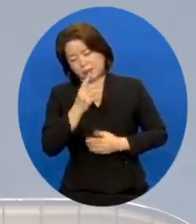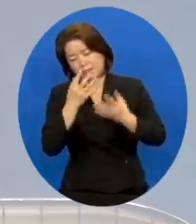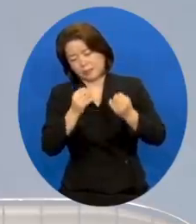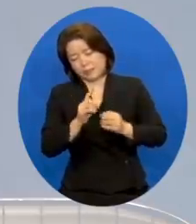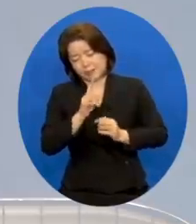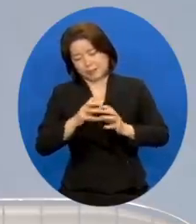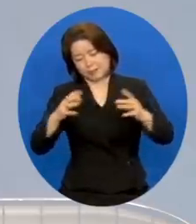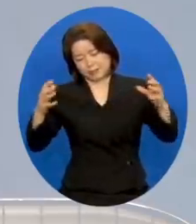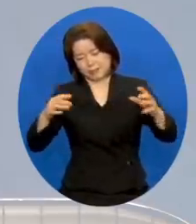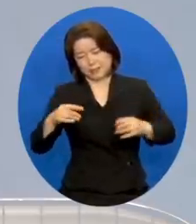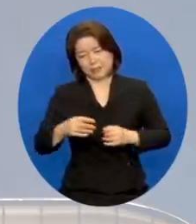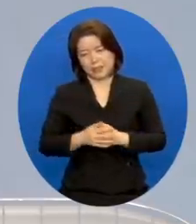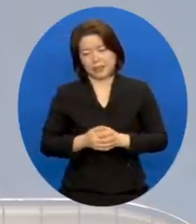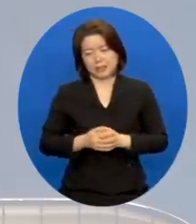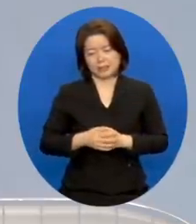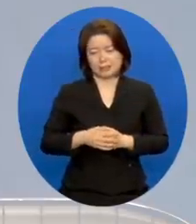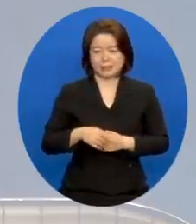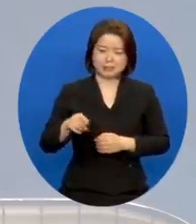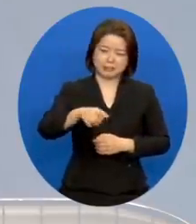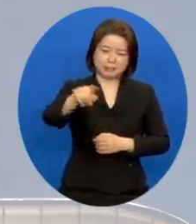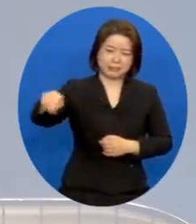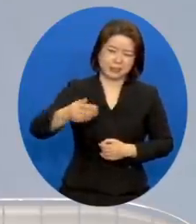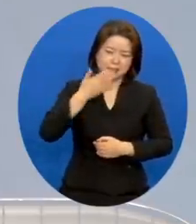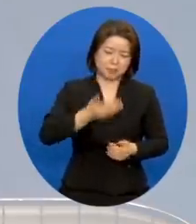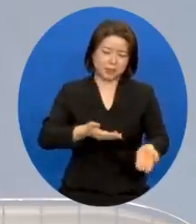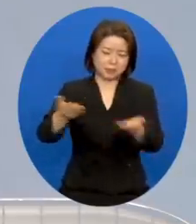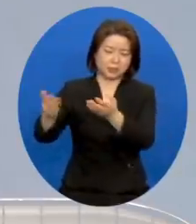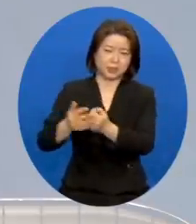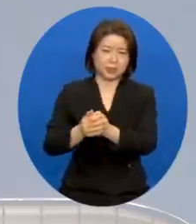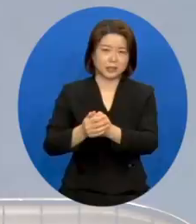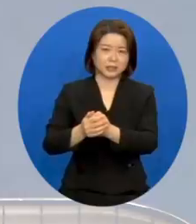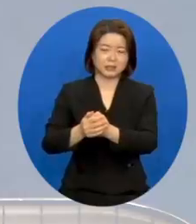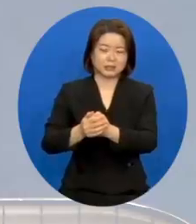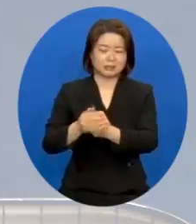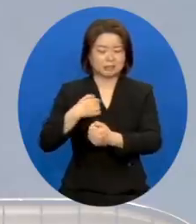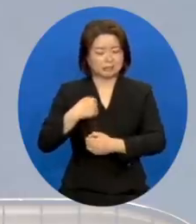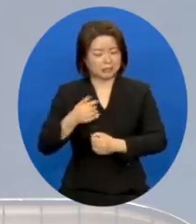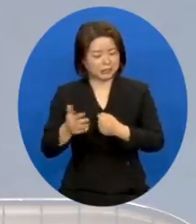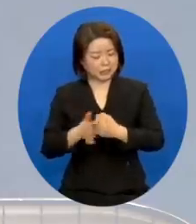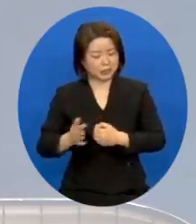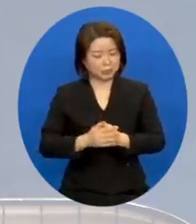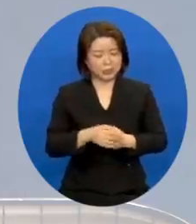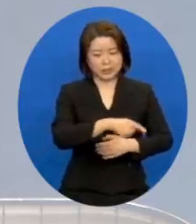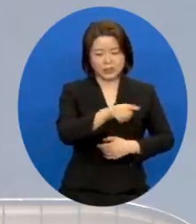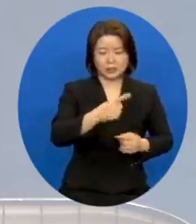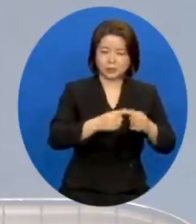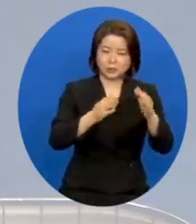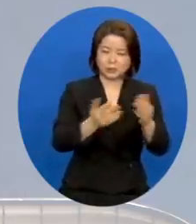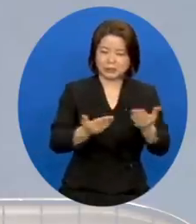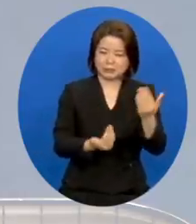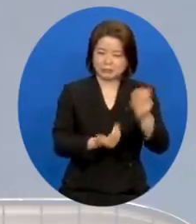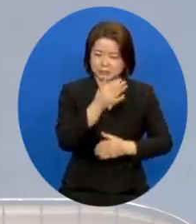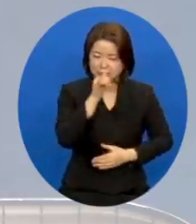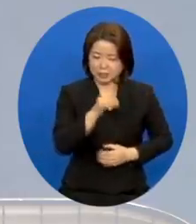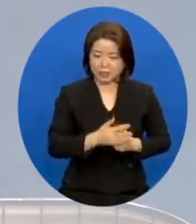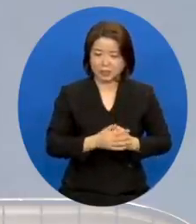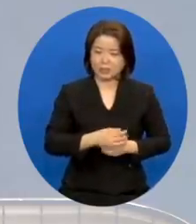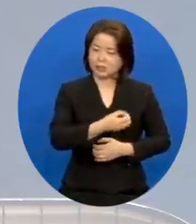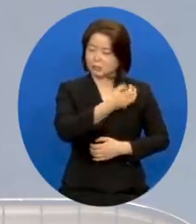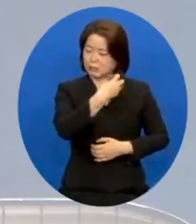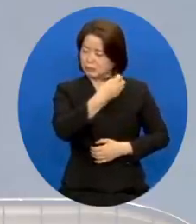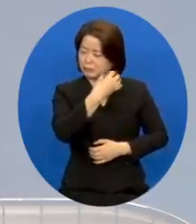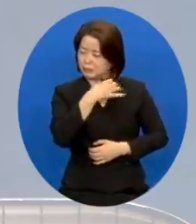아 괜히 그런 사람들 밥 준다고 해놓고 이거 교회 이게 무슨 일이야 아 이거 목사님 책임져야 되잖아 그런 소리 듣게